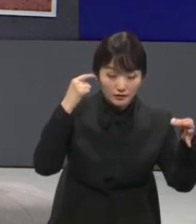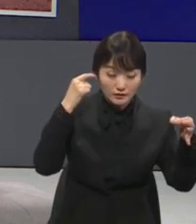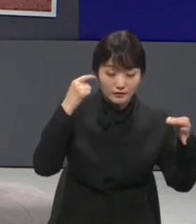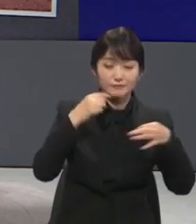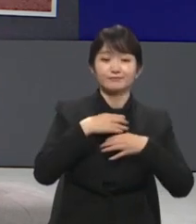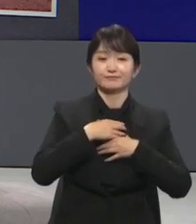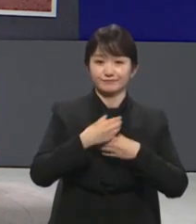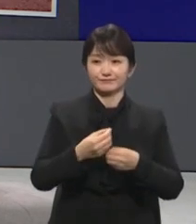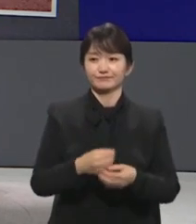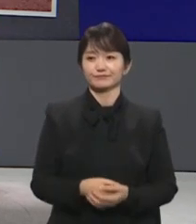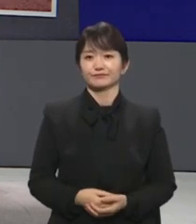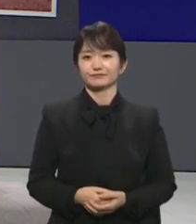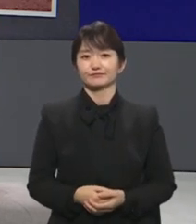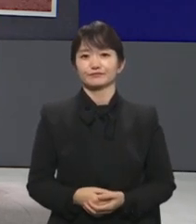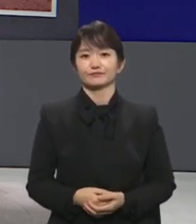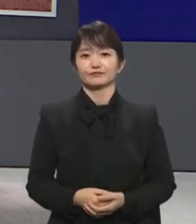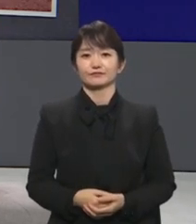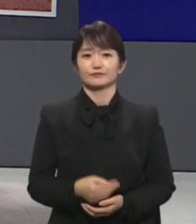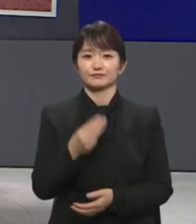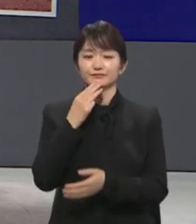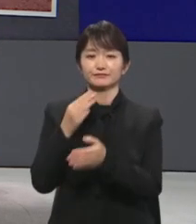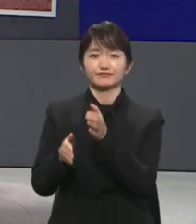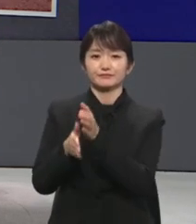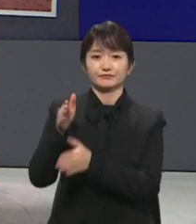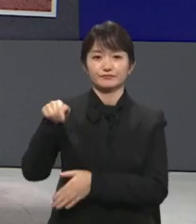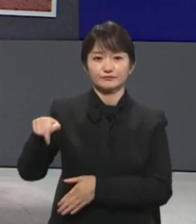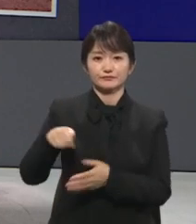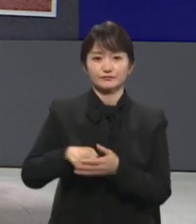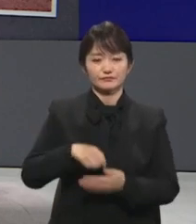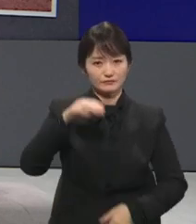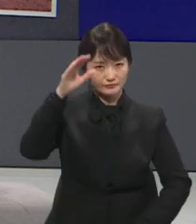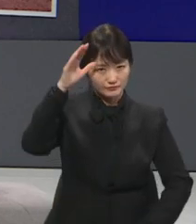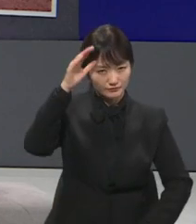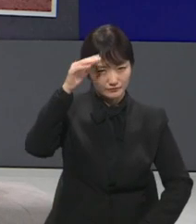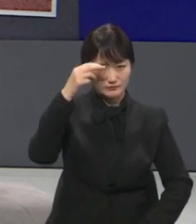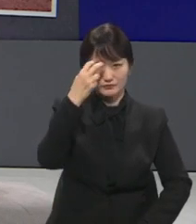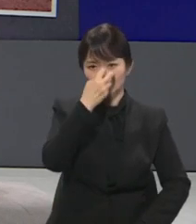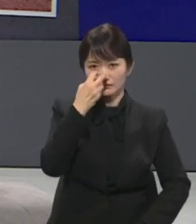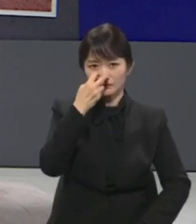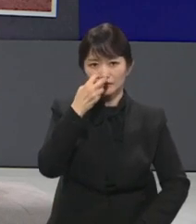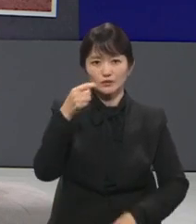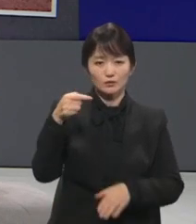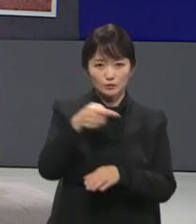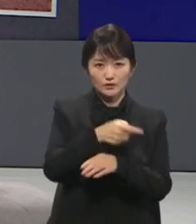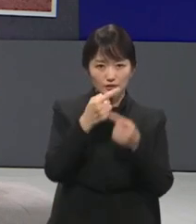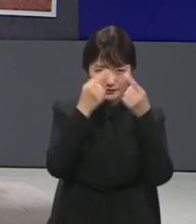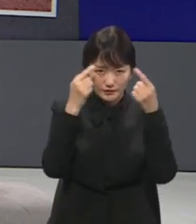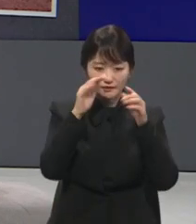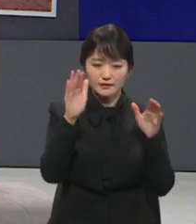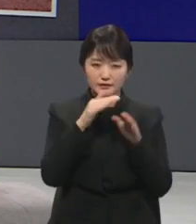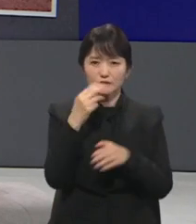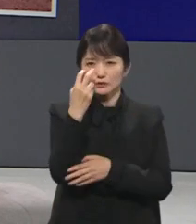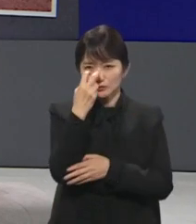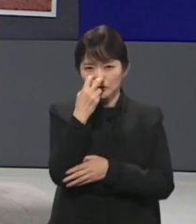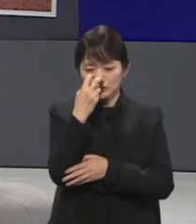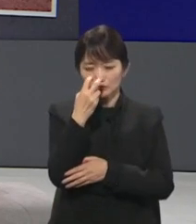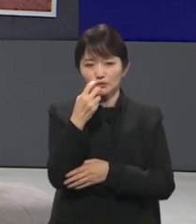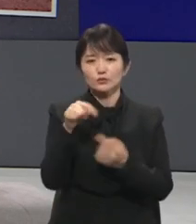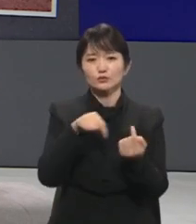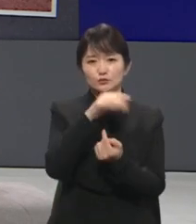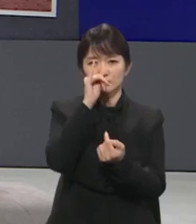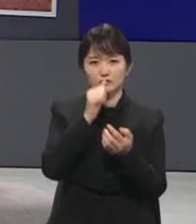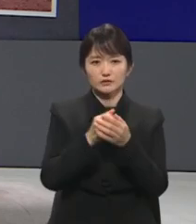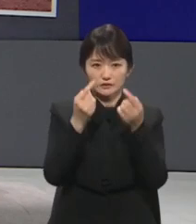좀 되죠 바로 그렇습니다 그래서 서울시에서는 반려견 순찰대 말고도 대학생 순찰대를 함께 운영하고 있습니다